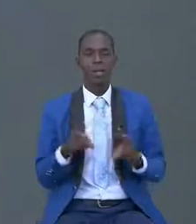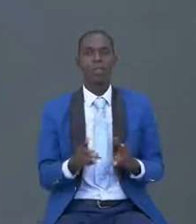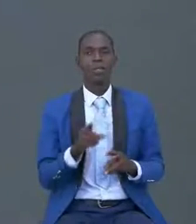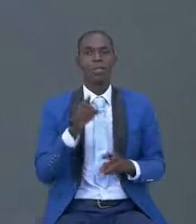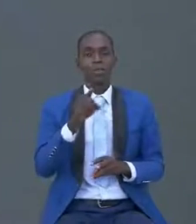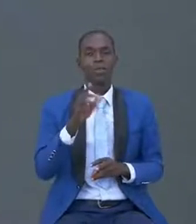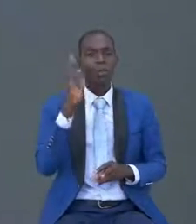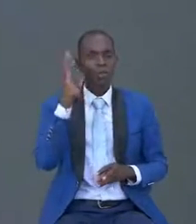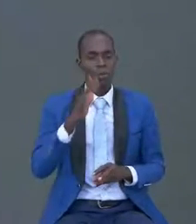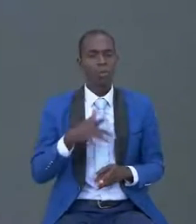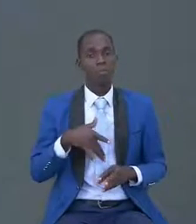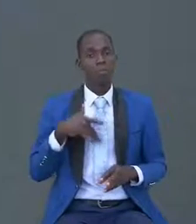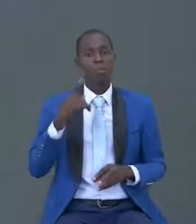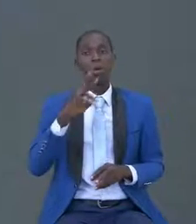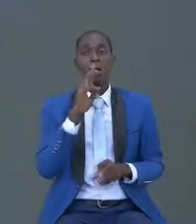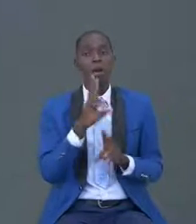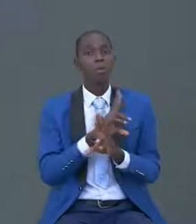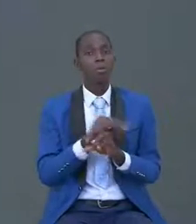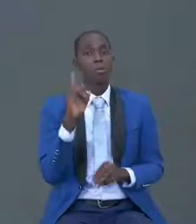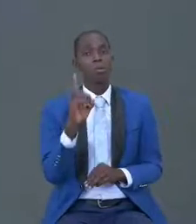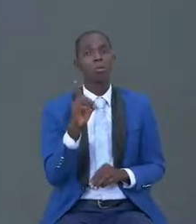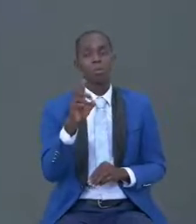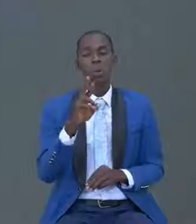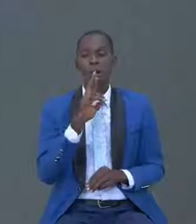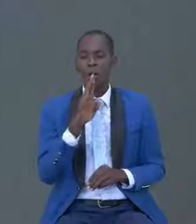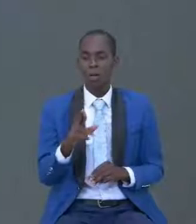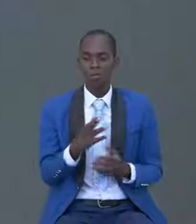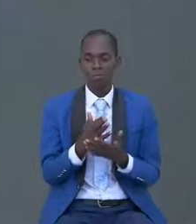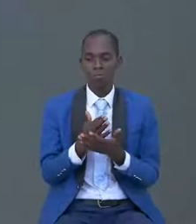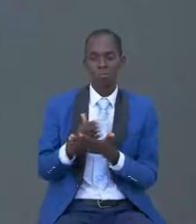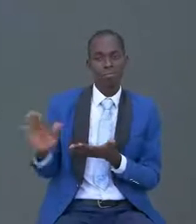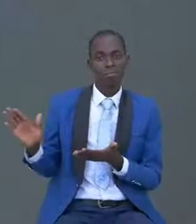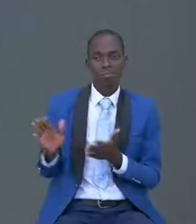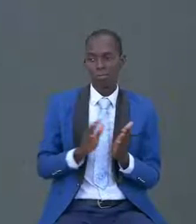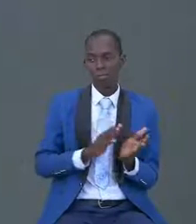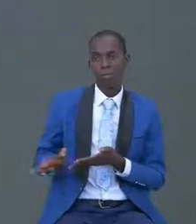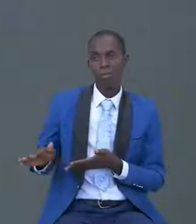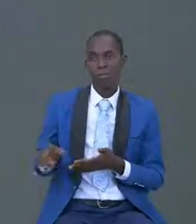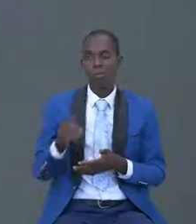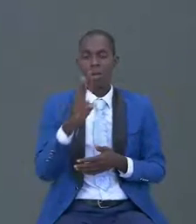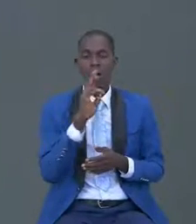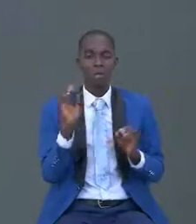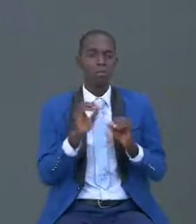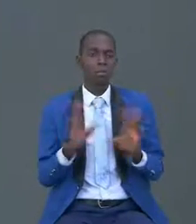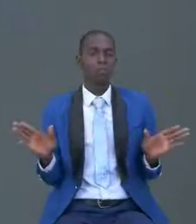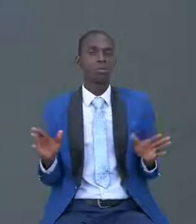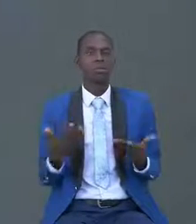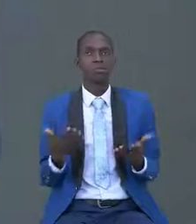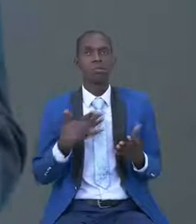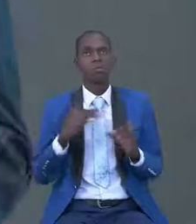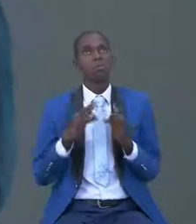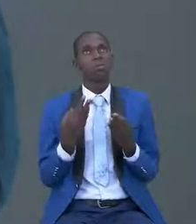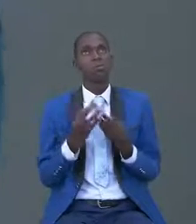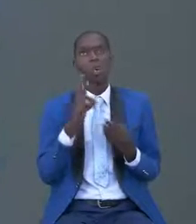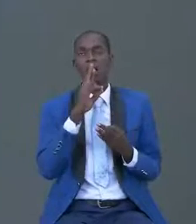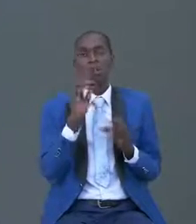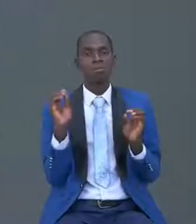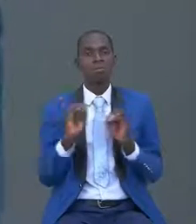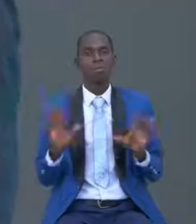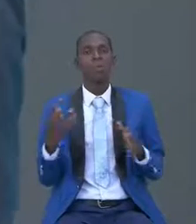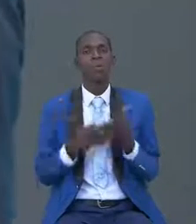dis que tu n'es personne, que tu es abandonné, je ne suis rien, et ma famille n'est rien, qu'est-ce que je